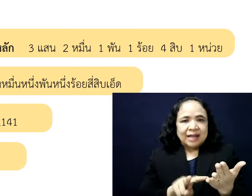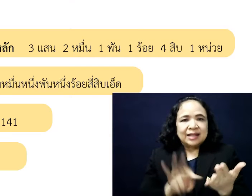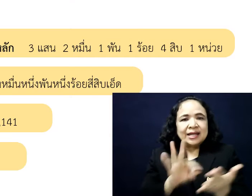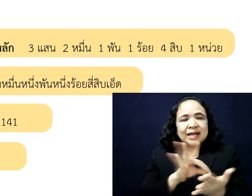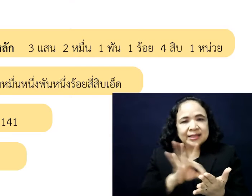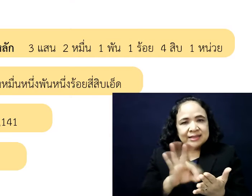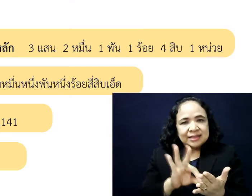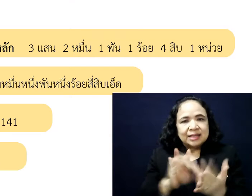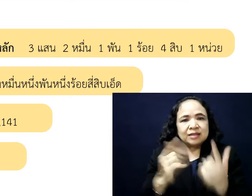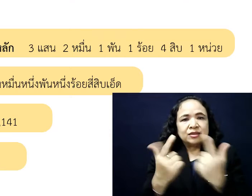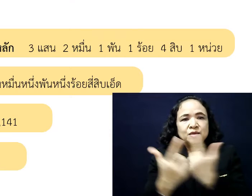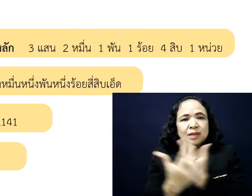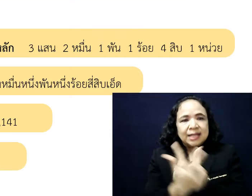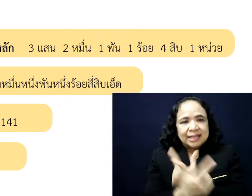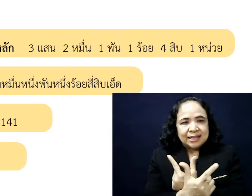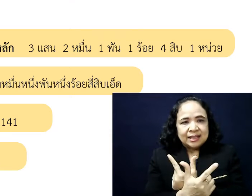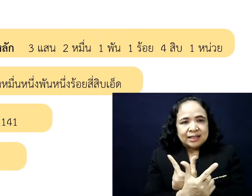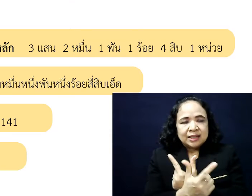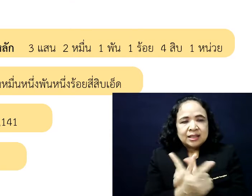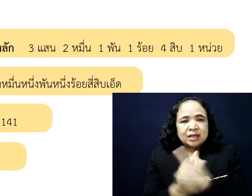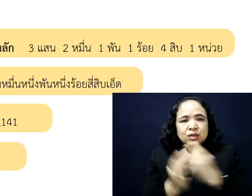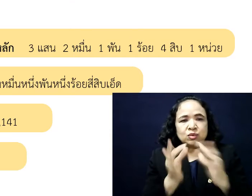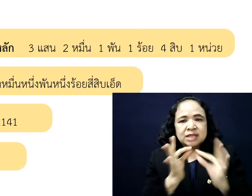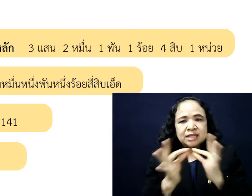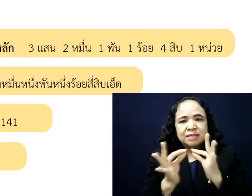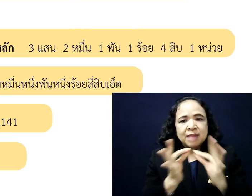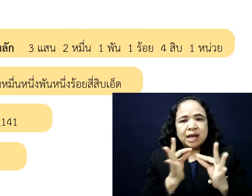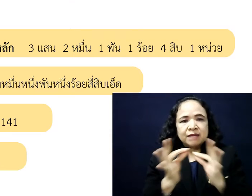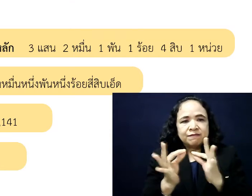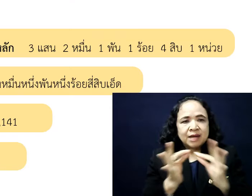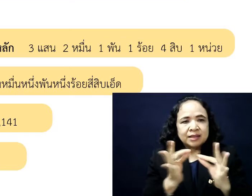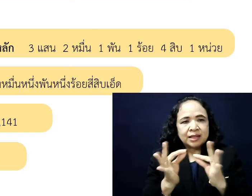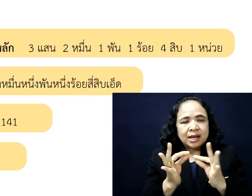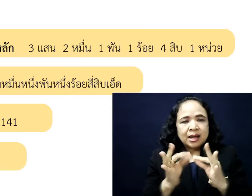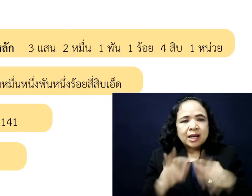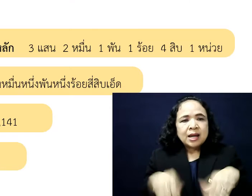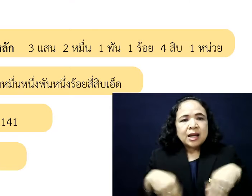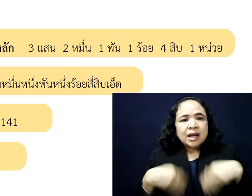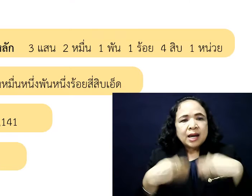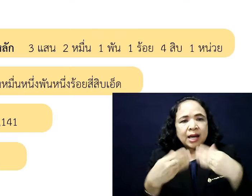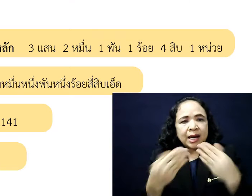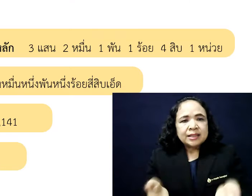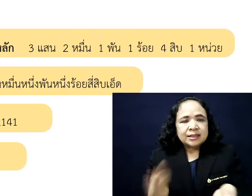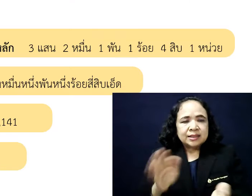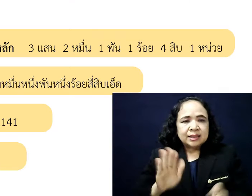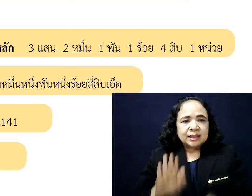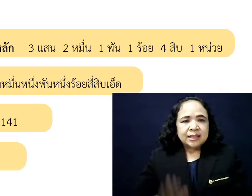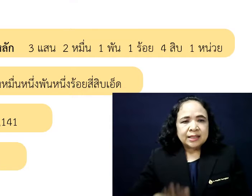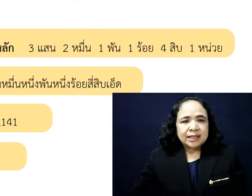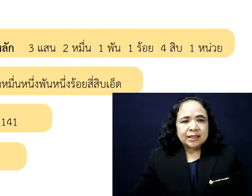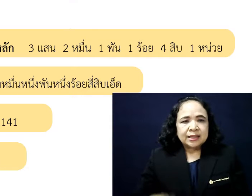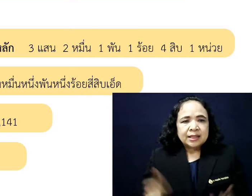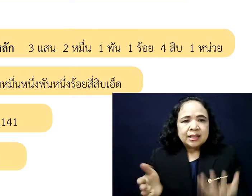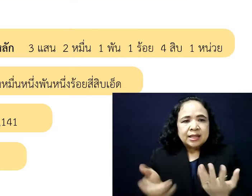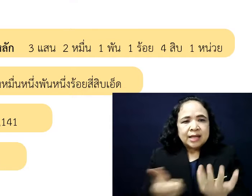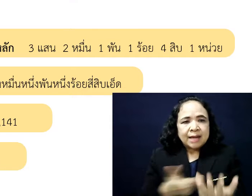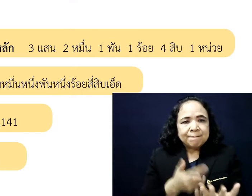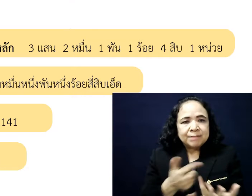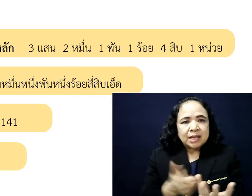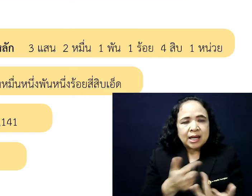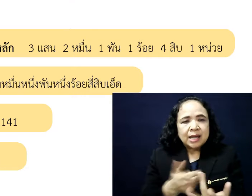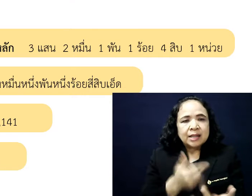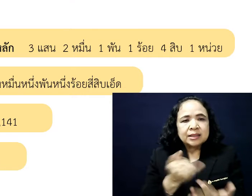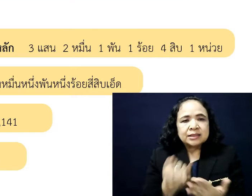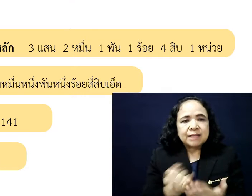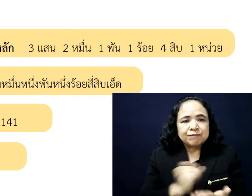การอ่านและการเขียนตัวเลขมันจะอธิบายให้ฟังนะคะให้เด็กๆนับน